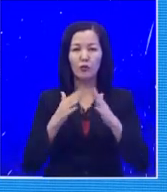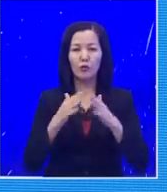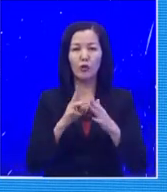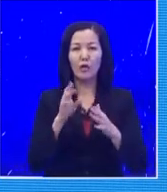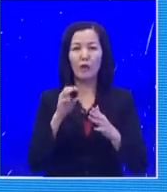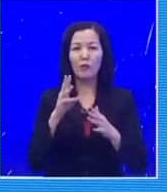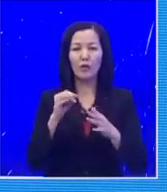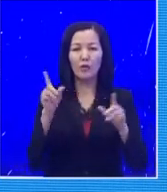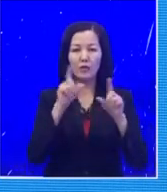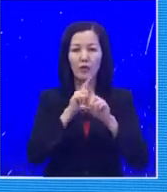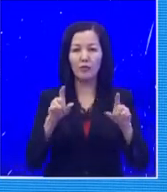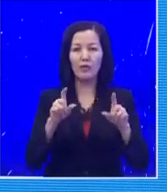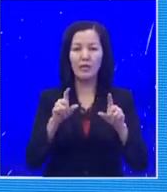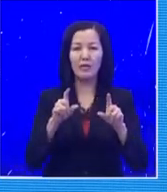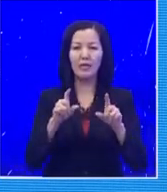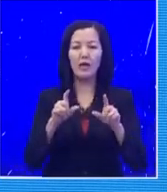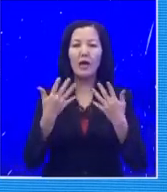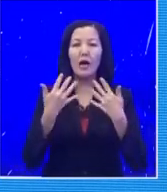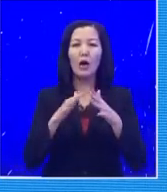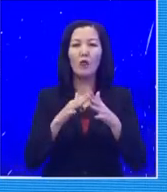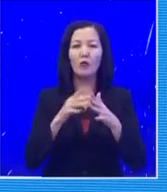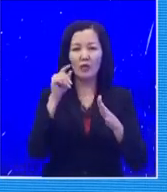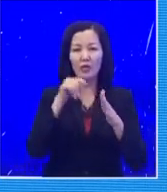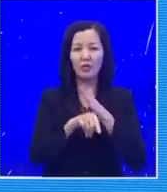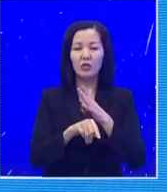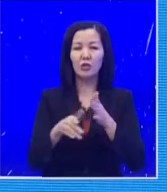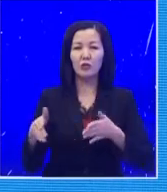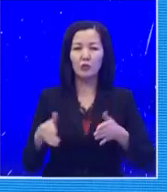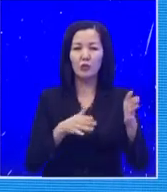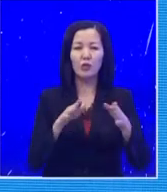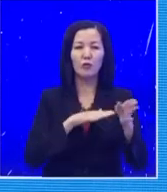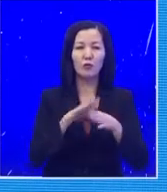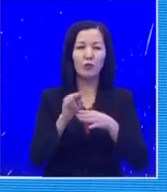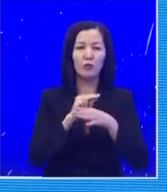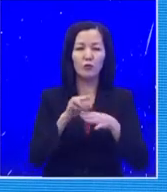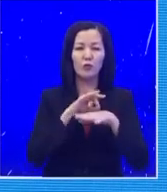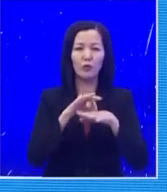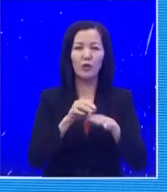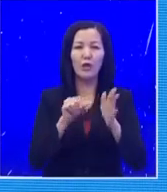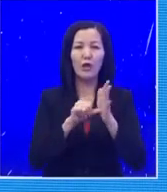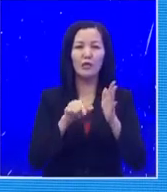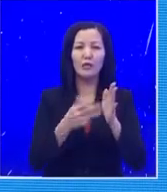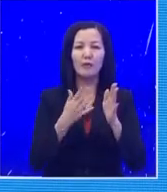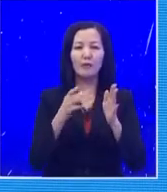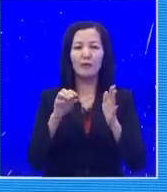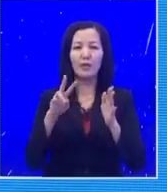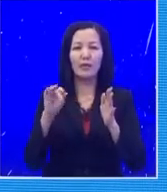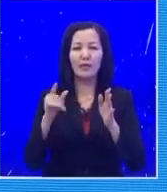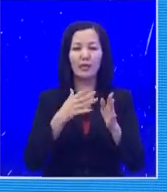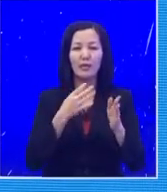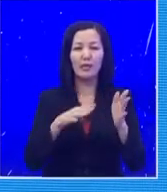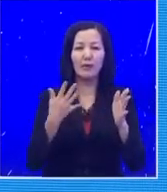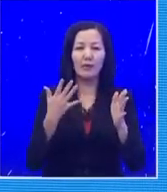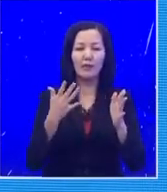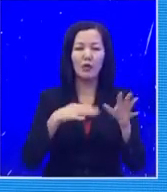шаруашылық объектілерін және ауыл іші жолдарын күрделі жөндеуге 6,1 миллиард теңге сомаға 45